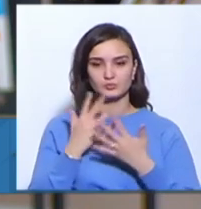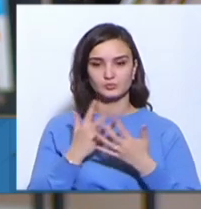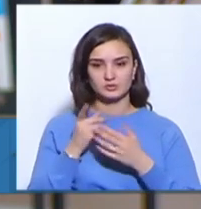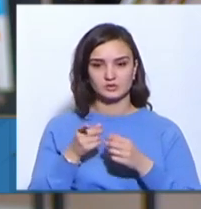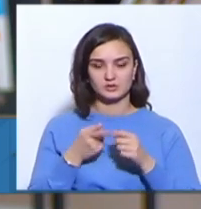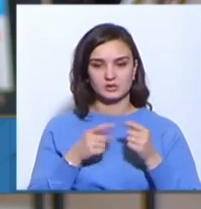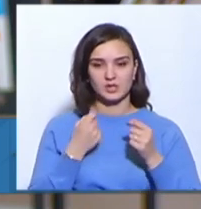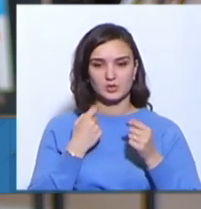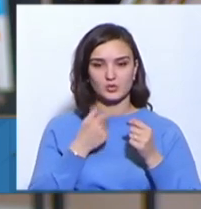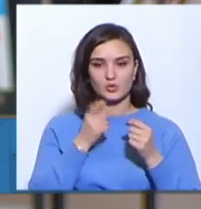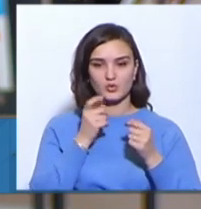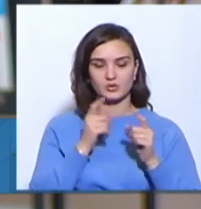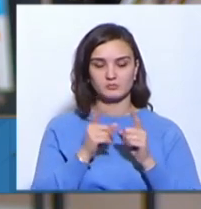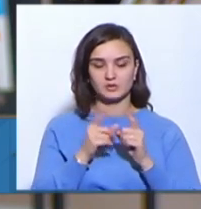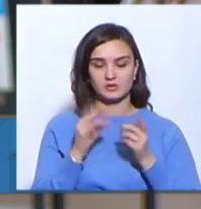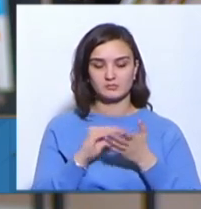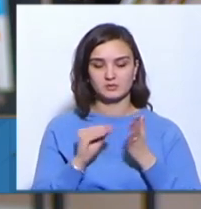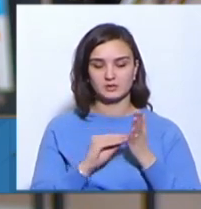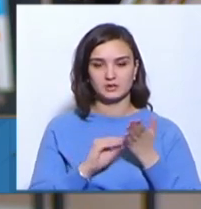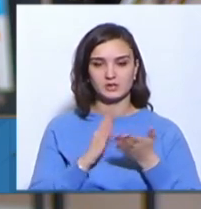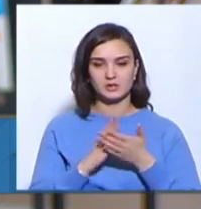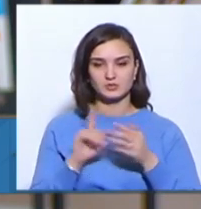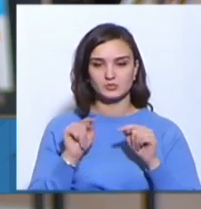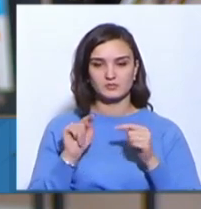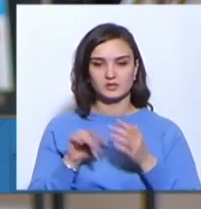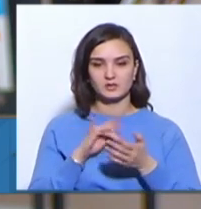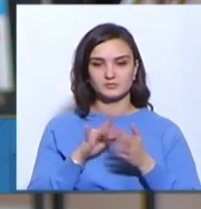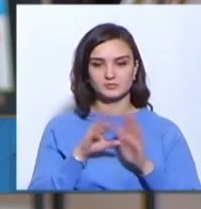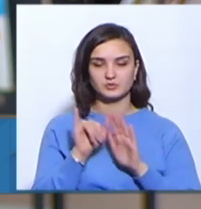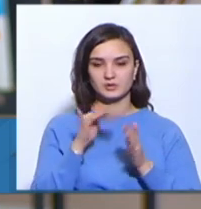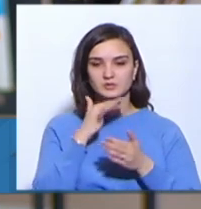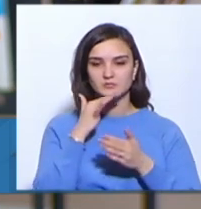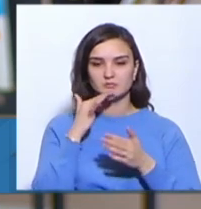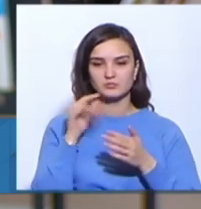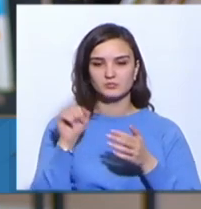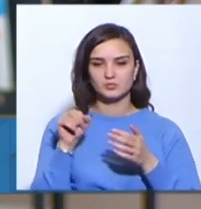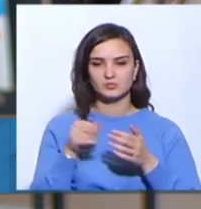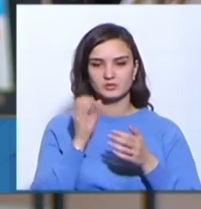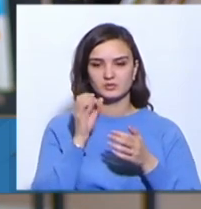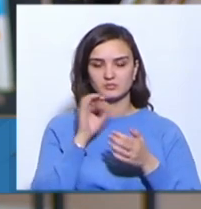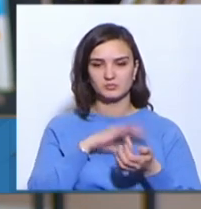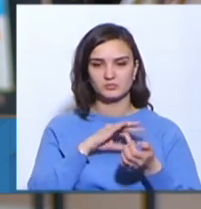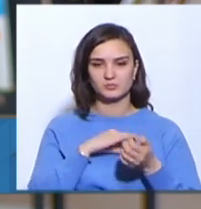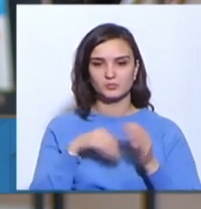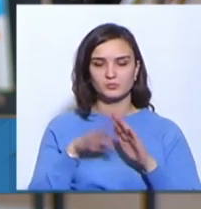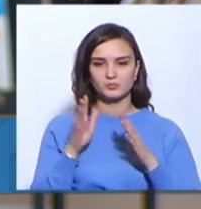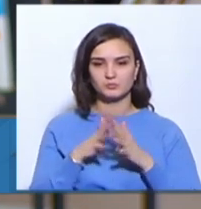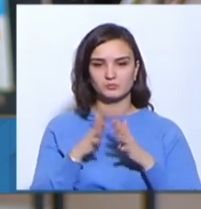აი, ლიტერატურაში ხაზგასმით არის აღნიშნული, რომ იმ ქვეყნებსაც დიდი რაოდენობით ლუდი მოიხმარება, უფრო მეტი